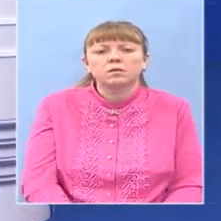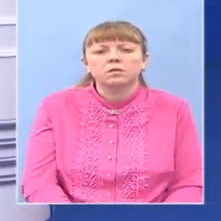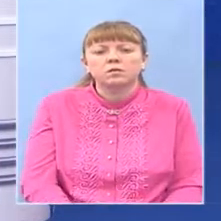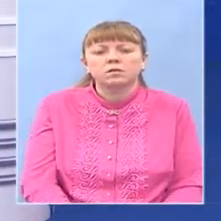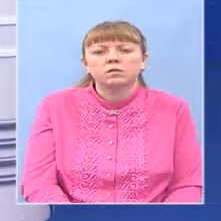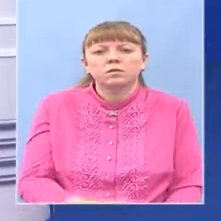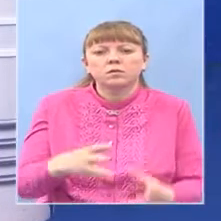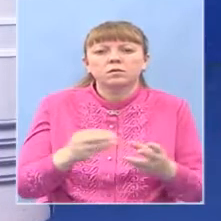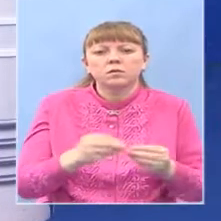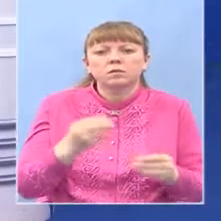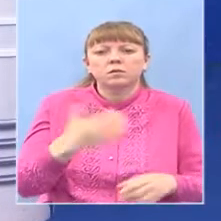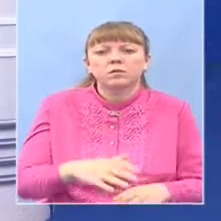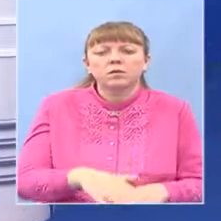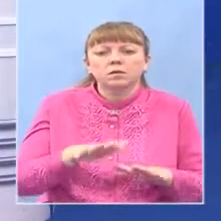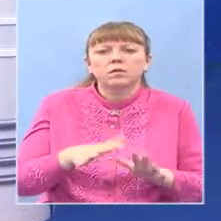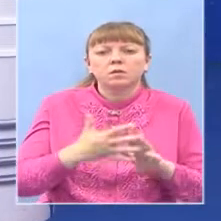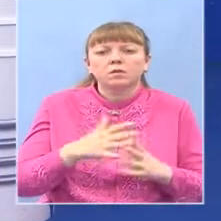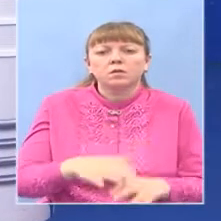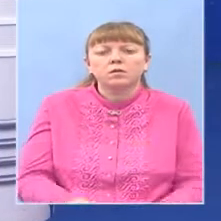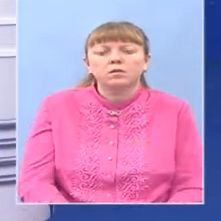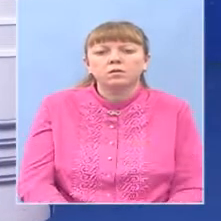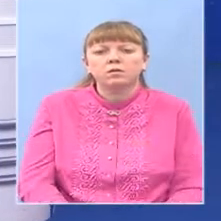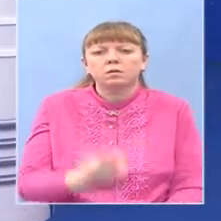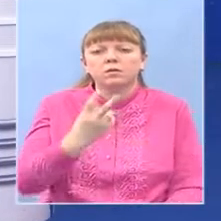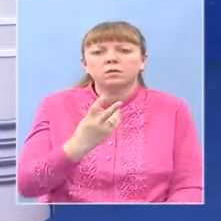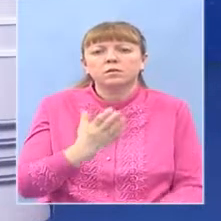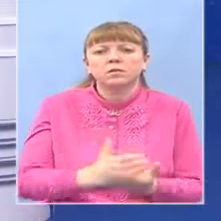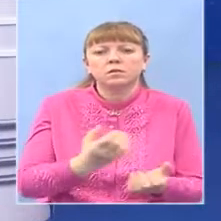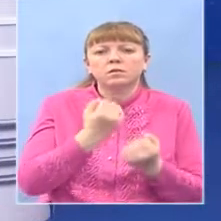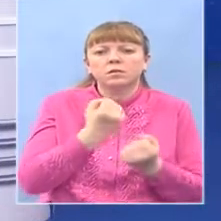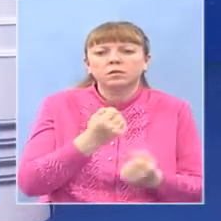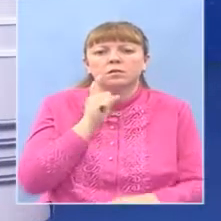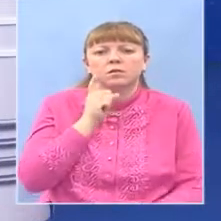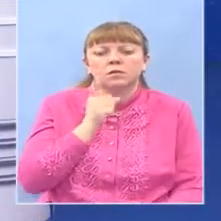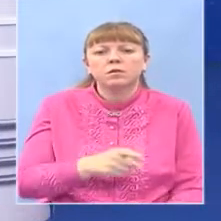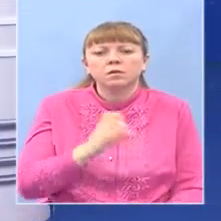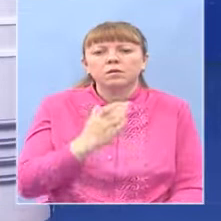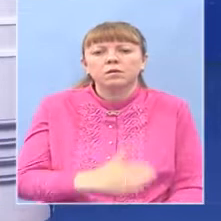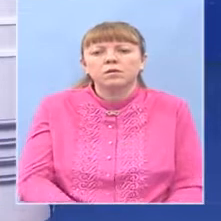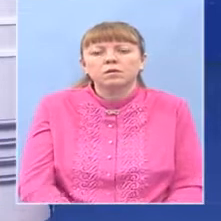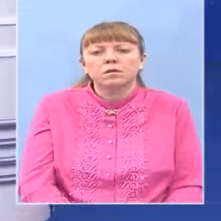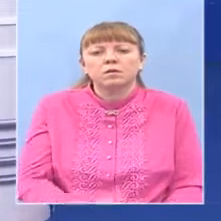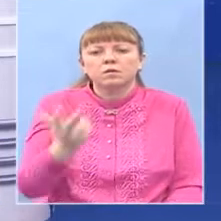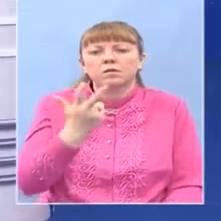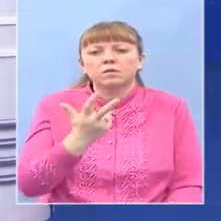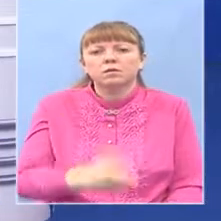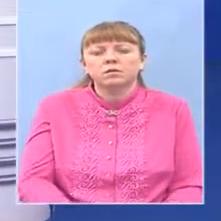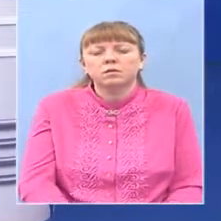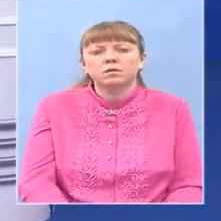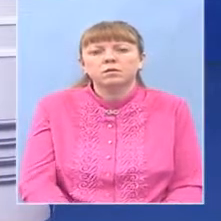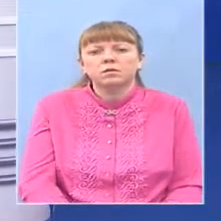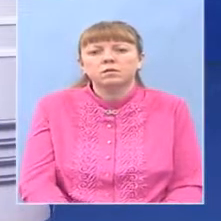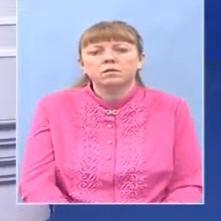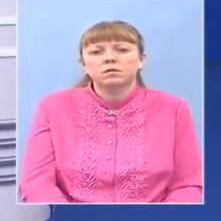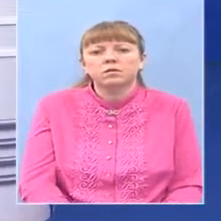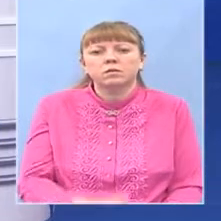поддержка семей там, да, в сельской mm-hmm. местности. Второе направление – это поддержка молодежных инициатив. Третье – это социально